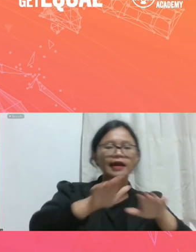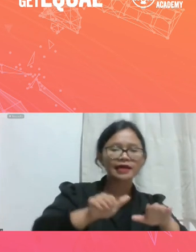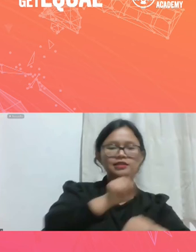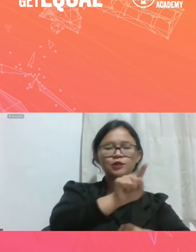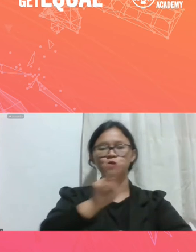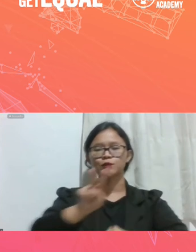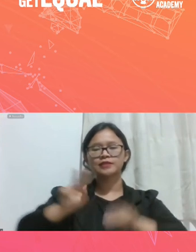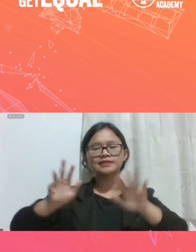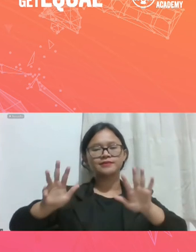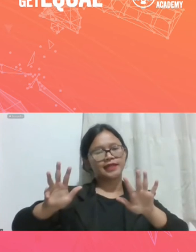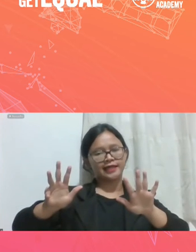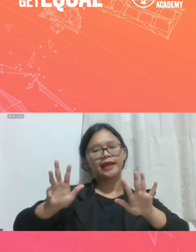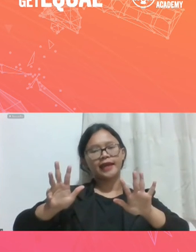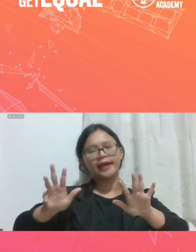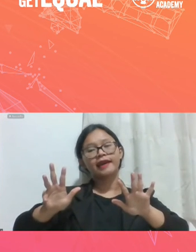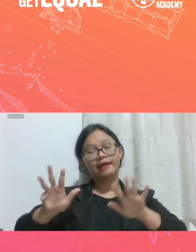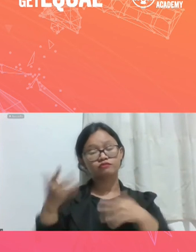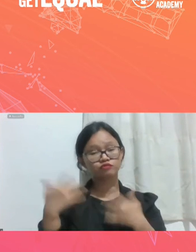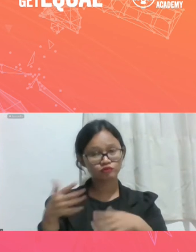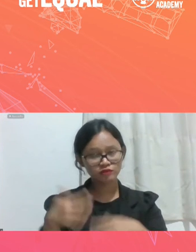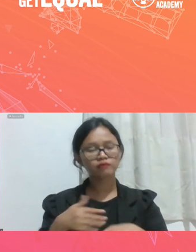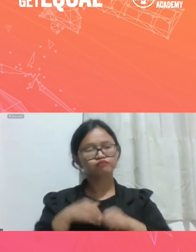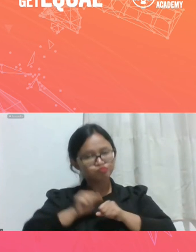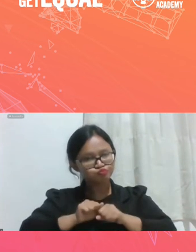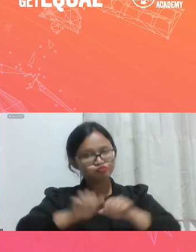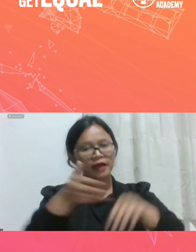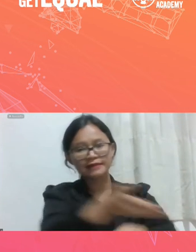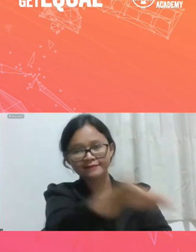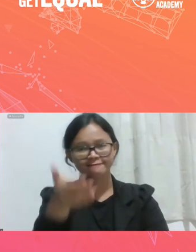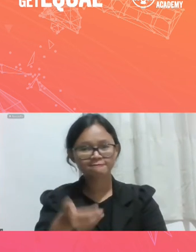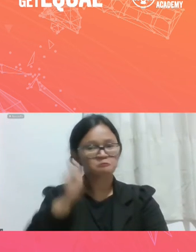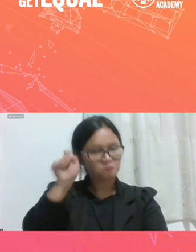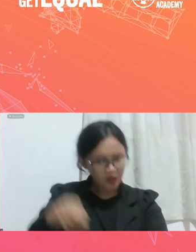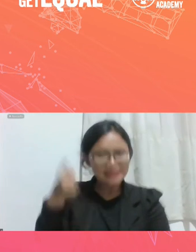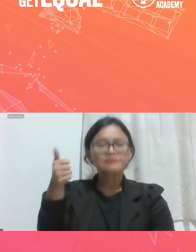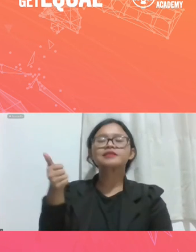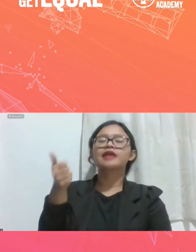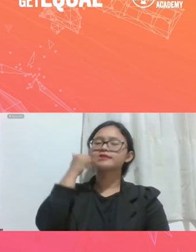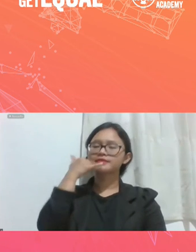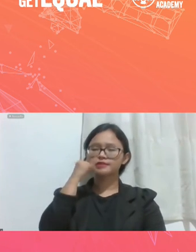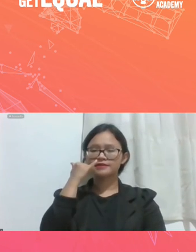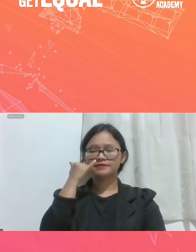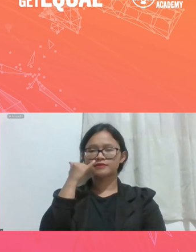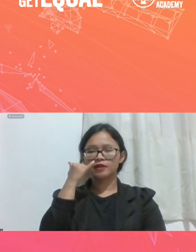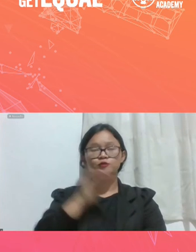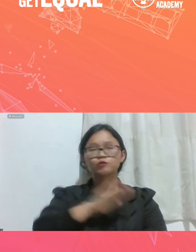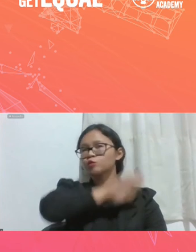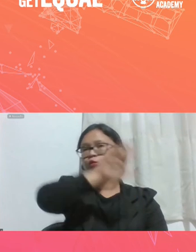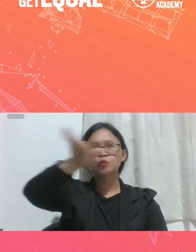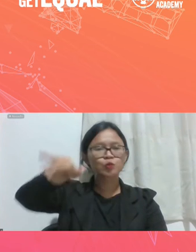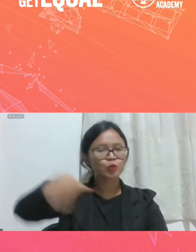yang saat ini sudah kami luncurkan ya, dan itu bisa digunakan oleh dari seluruh Indonesia